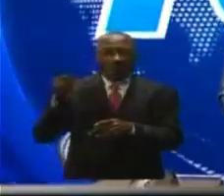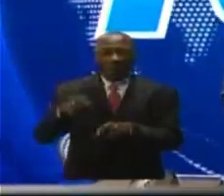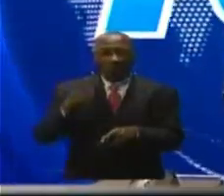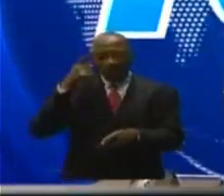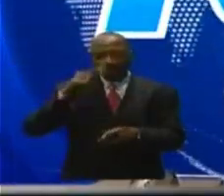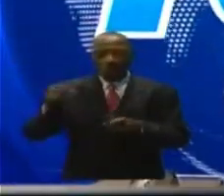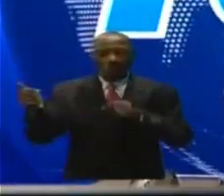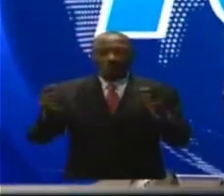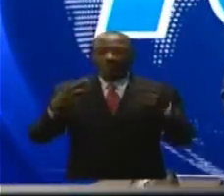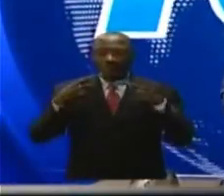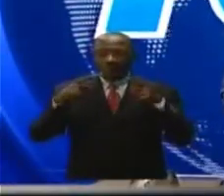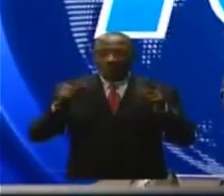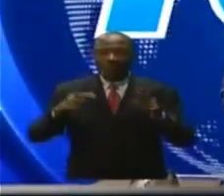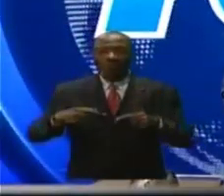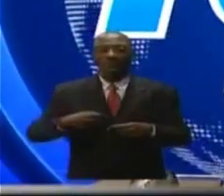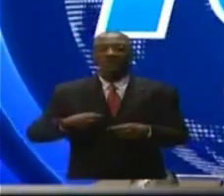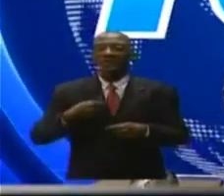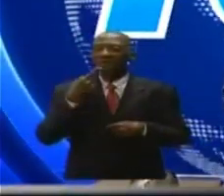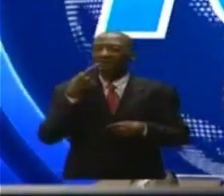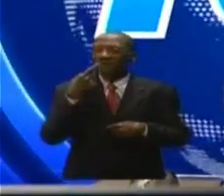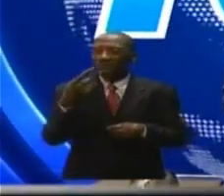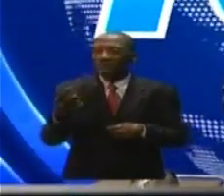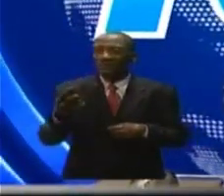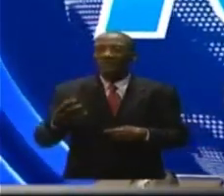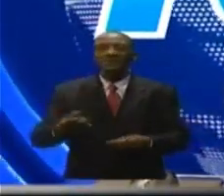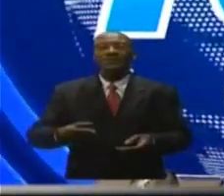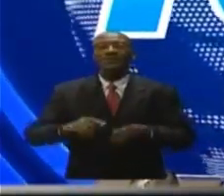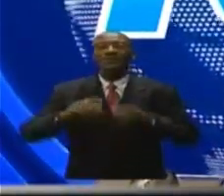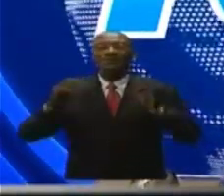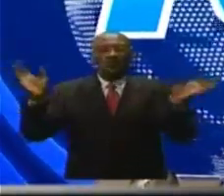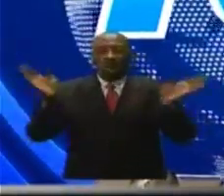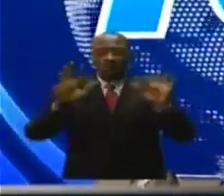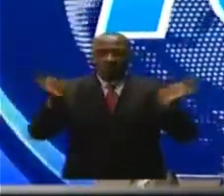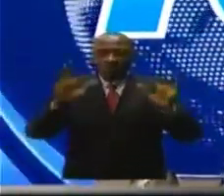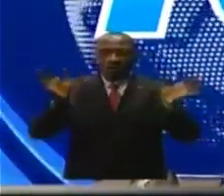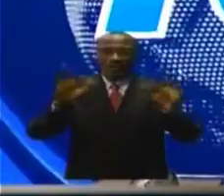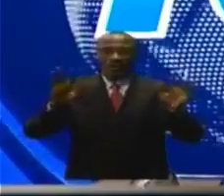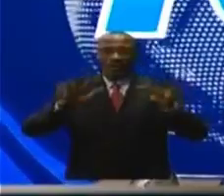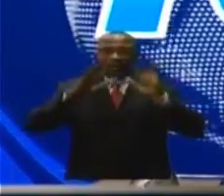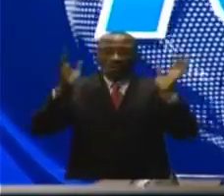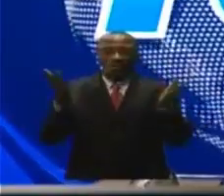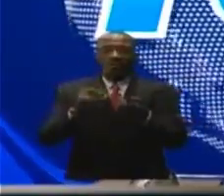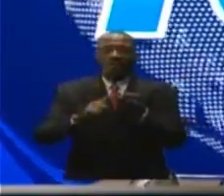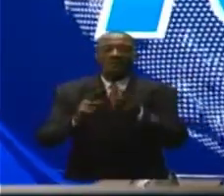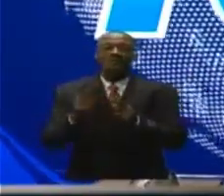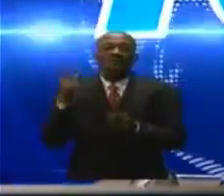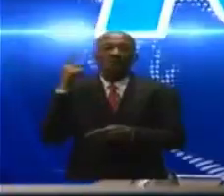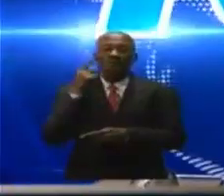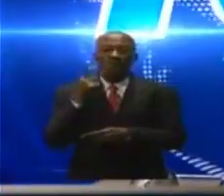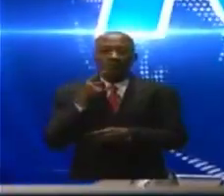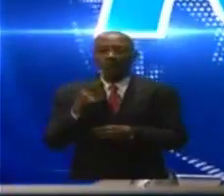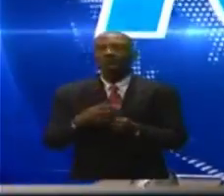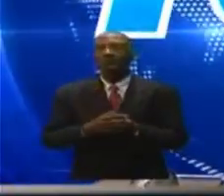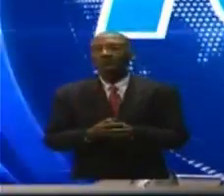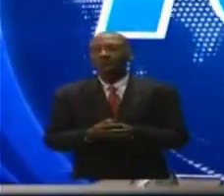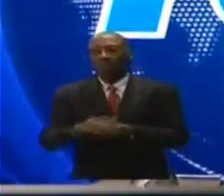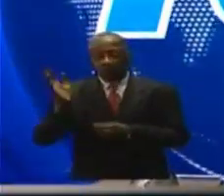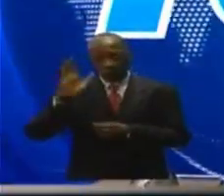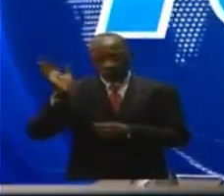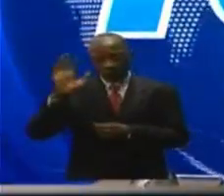Bapuila et Rubin Kumbu, assisté de Redam Poyer Henri Alimassi. Merci à Richard Kalala qui a concouru à sa